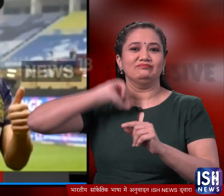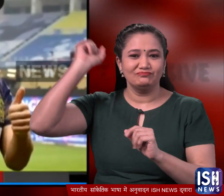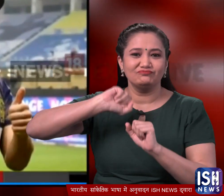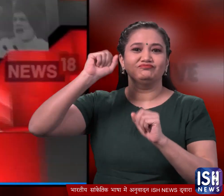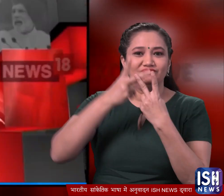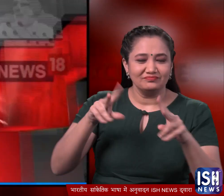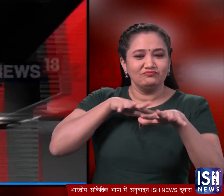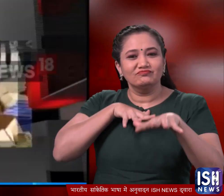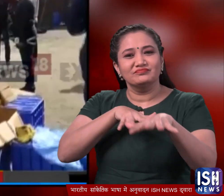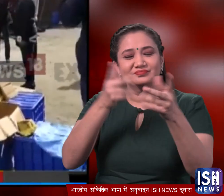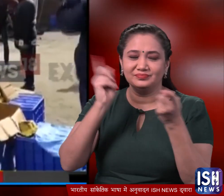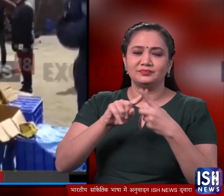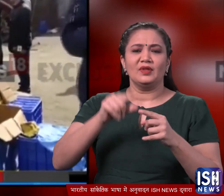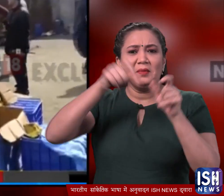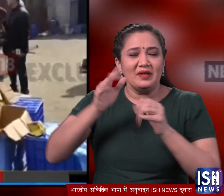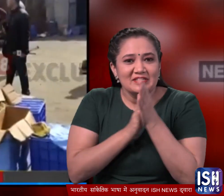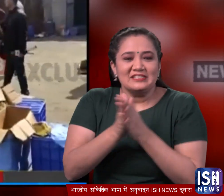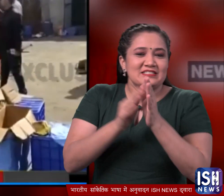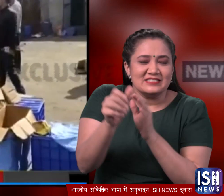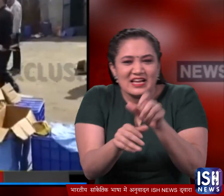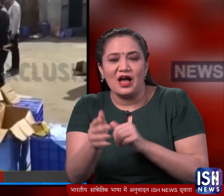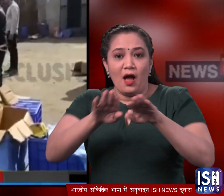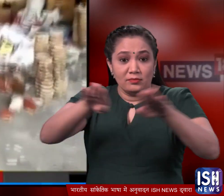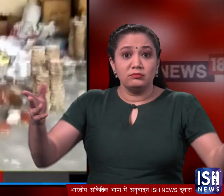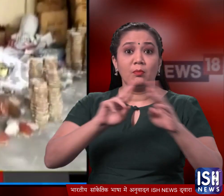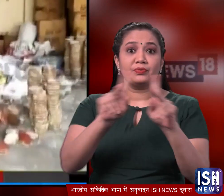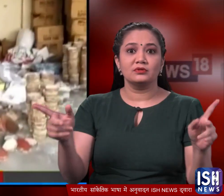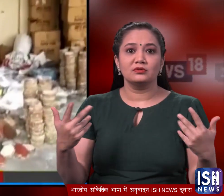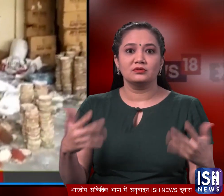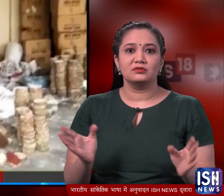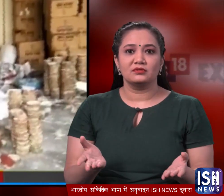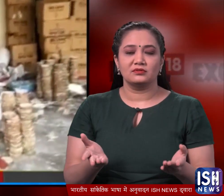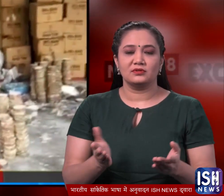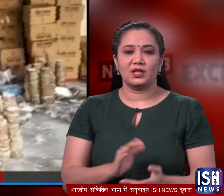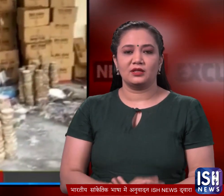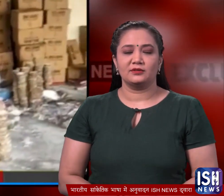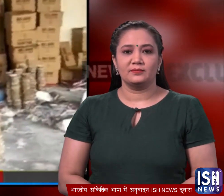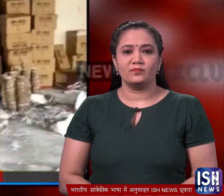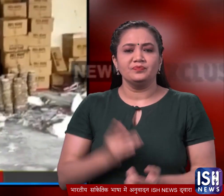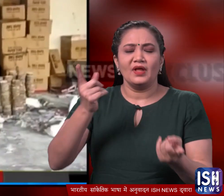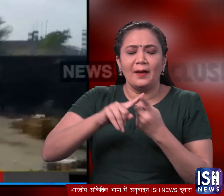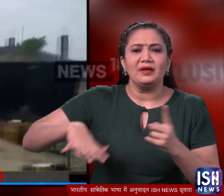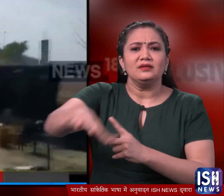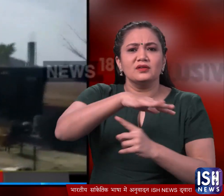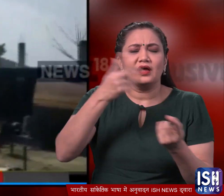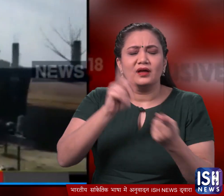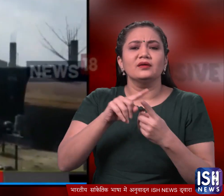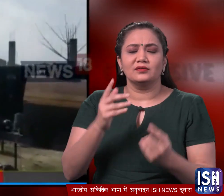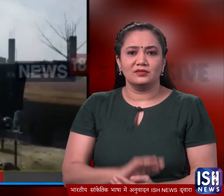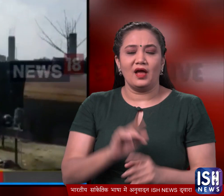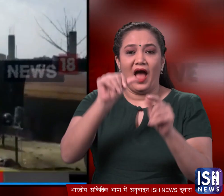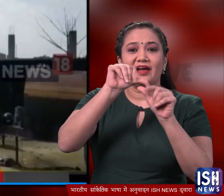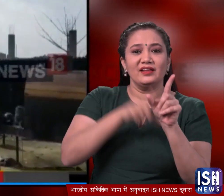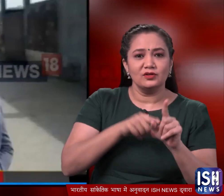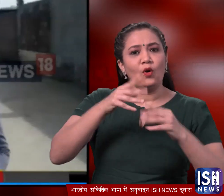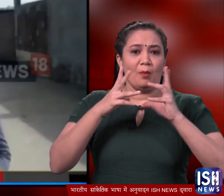प्रचार के लिए पहुंचे। बताया गया कि कार्यकर्ता इतने जोश में थे कि उन्होंने मंच को तोड़ दिया और यह हंगामा उस वक्त भी जारी रहा